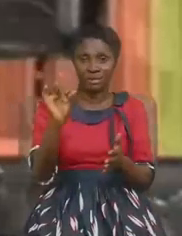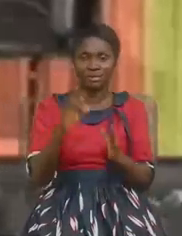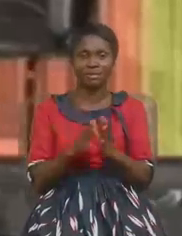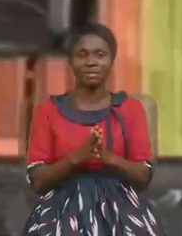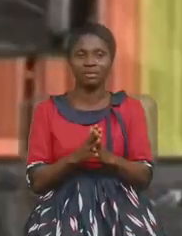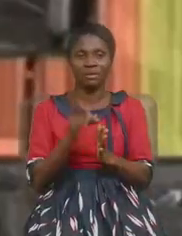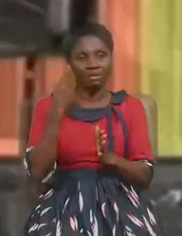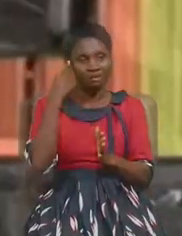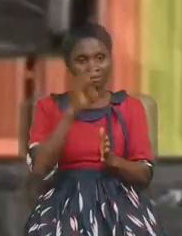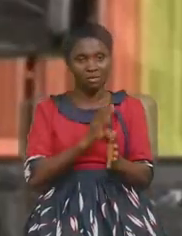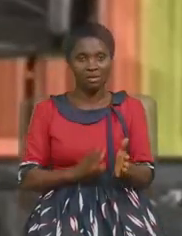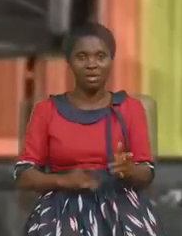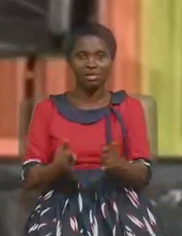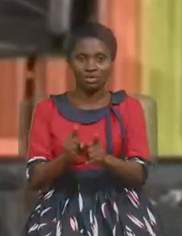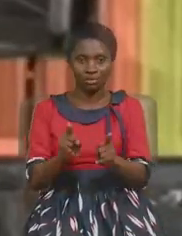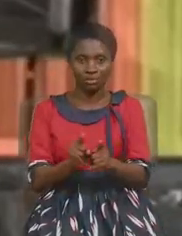Christ aussi